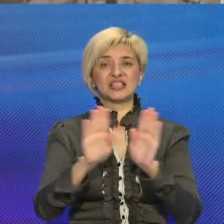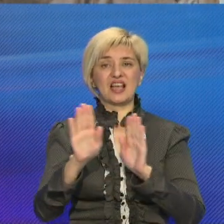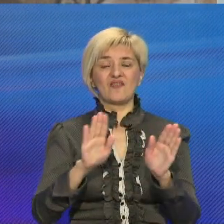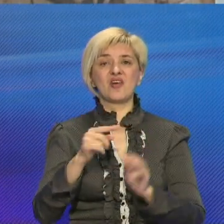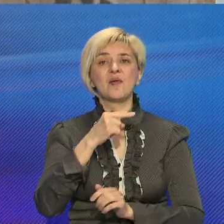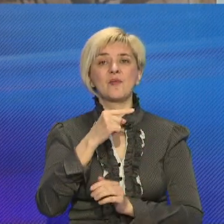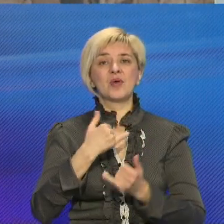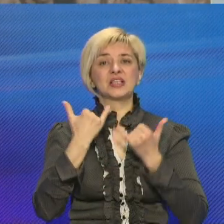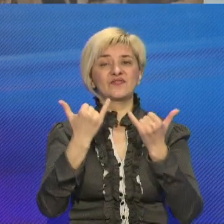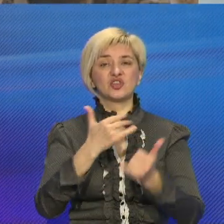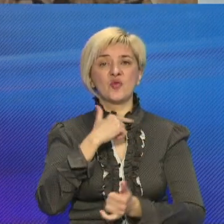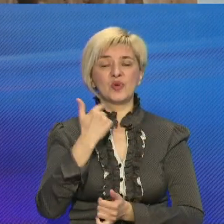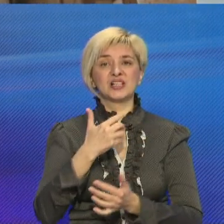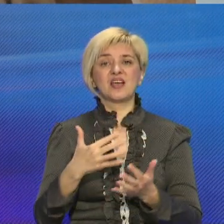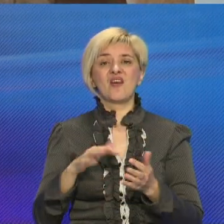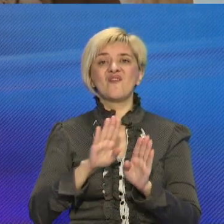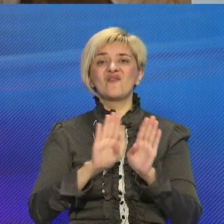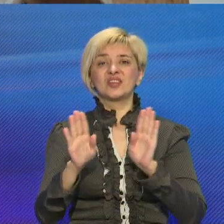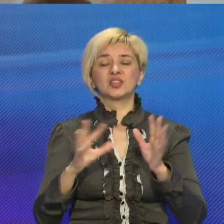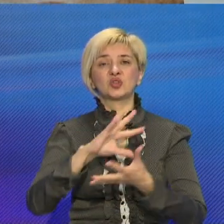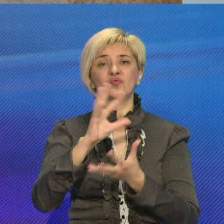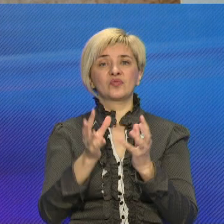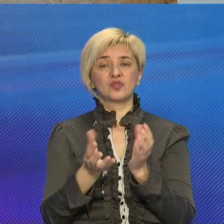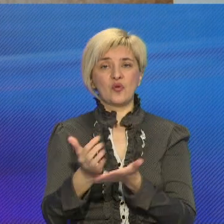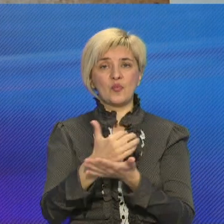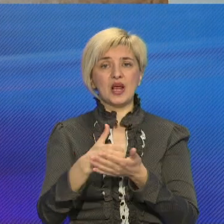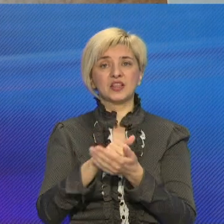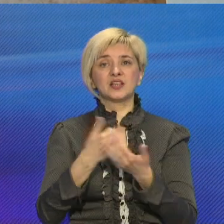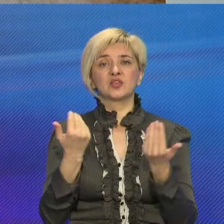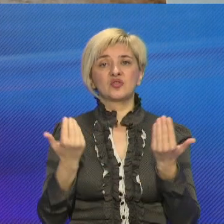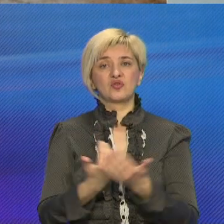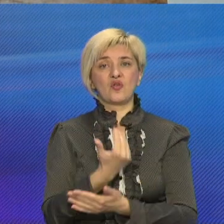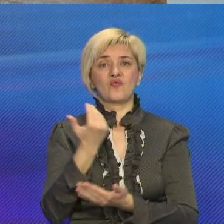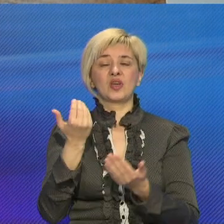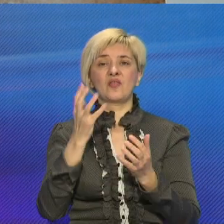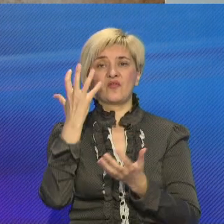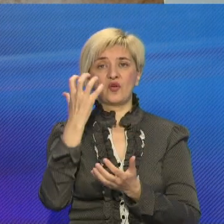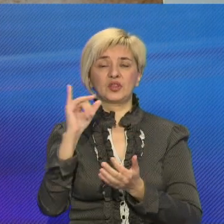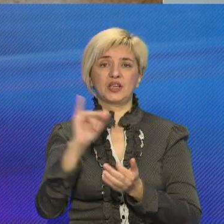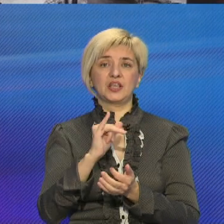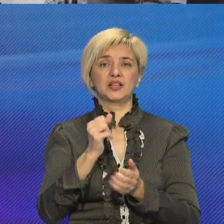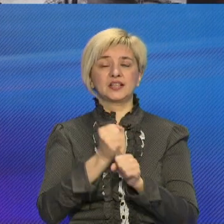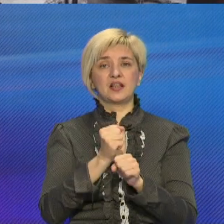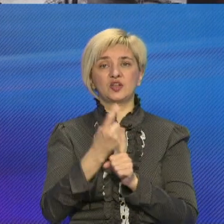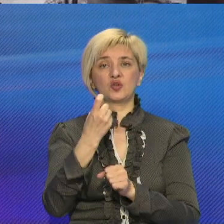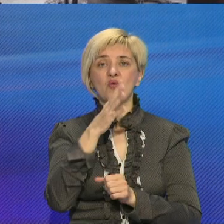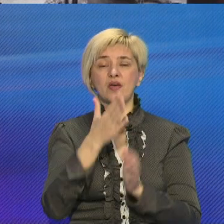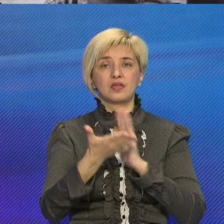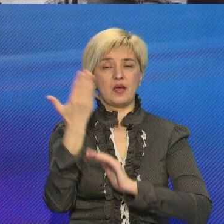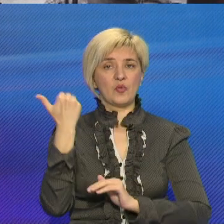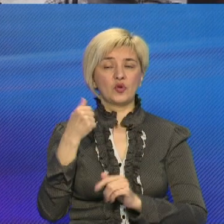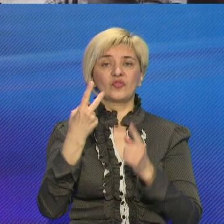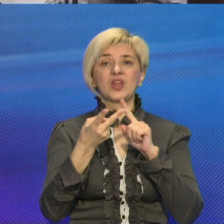Бресту. У експозиції собраны сучасные фотоздымки города над Бугом и зроблены 100 годов тому. Другая